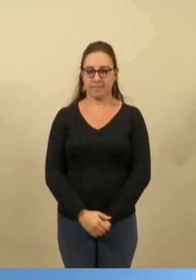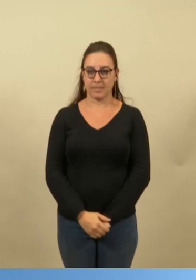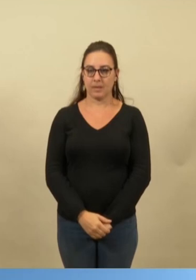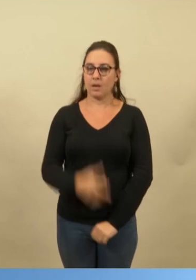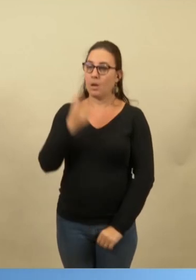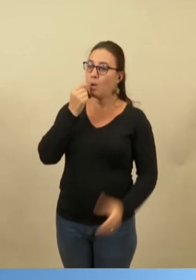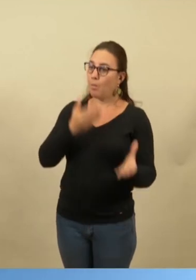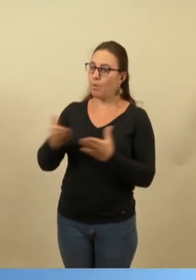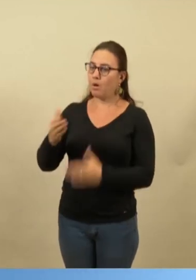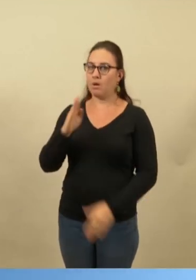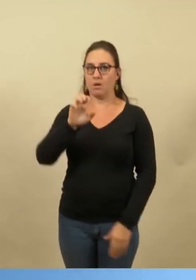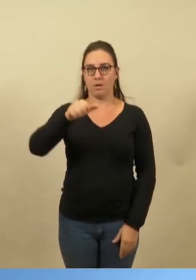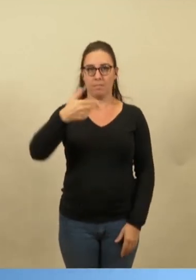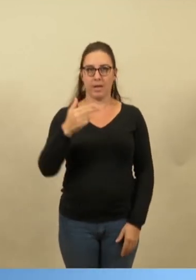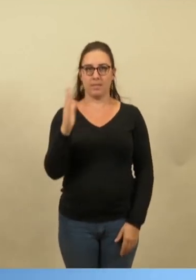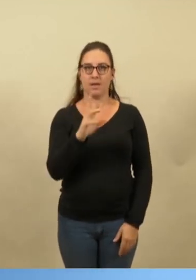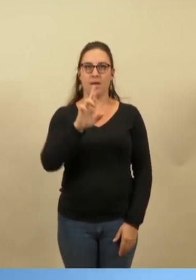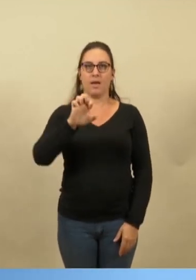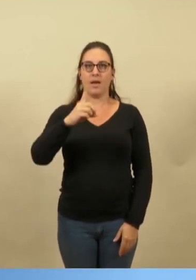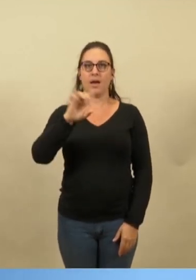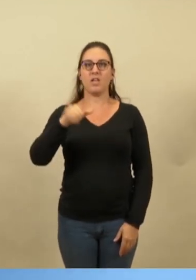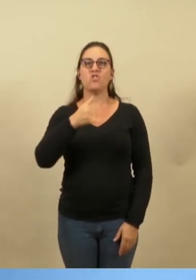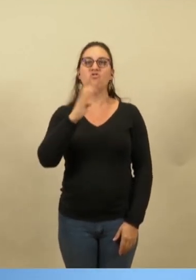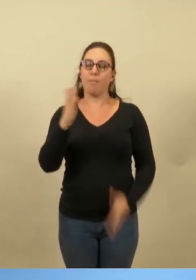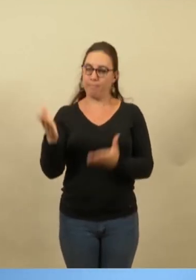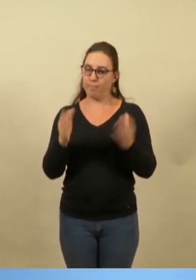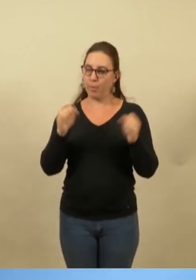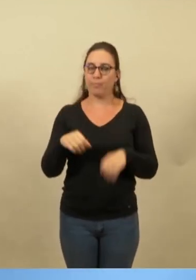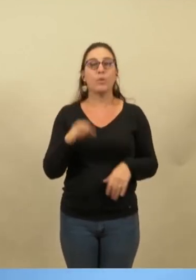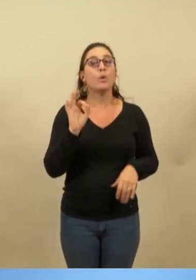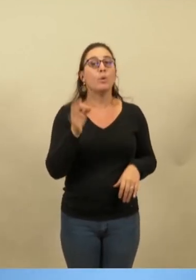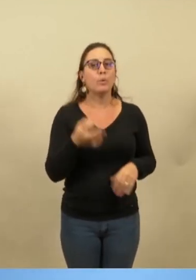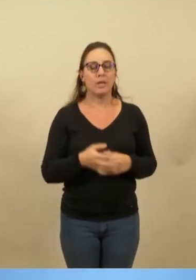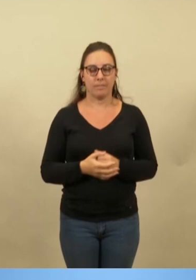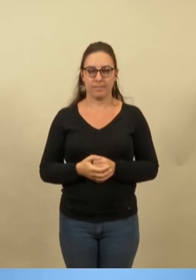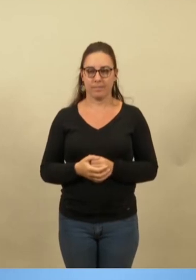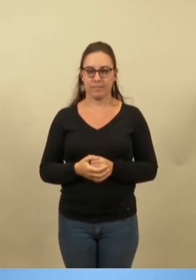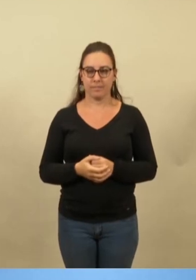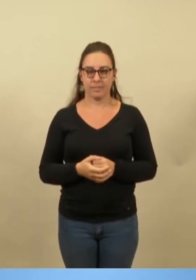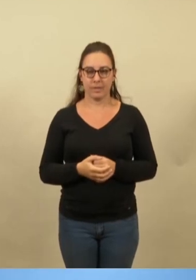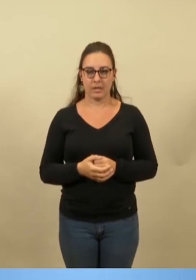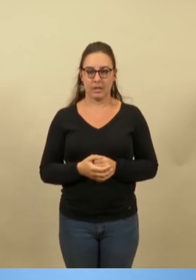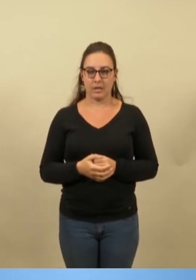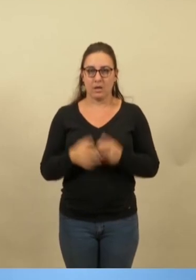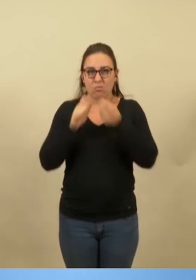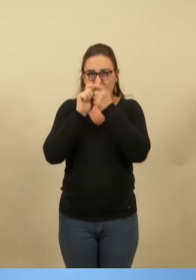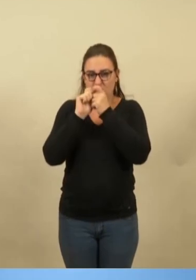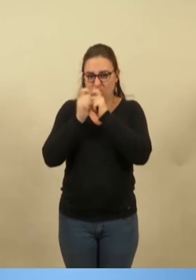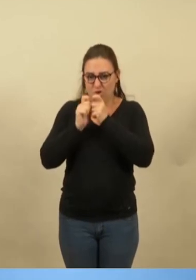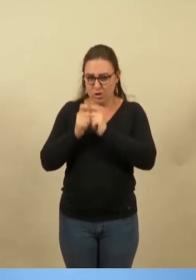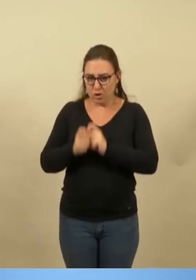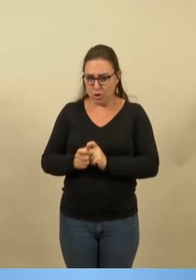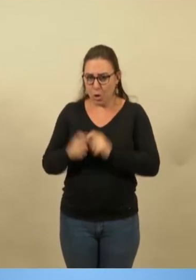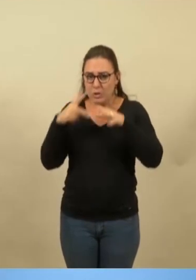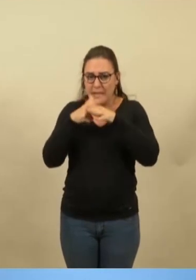monsieur bed reggab vous avez la parole oui c'est le maire oui qu'on a légèrement modifié un petit peu le